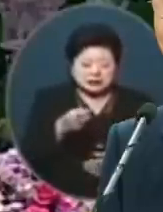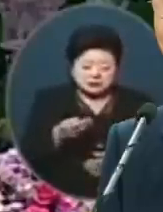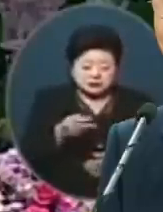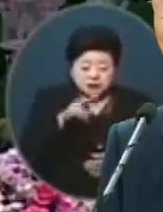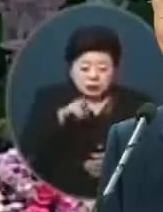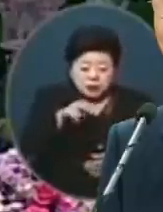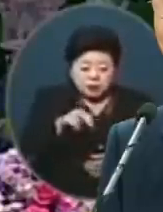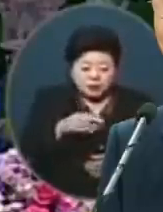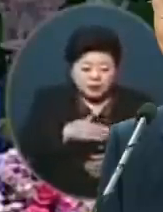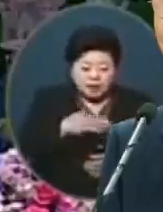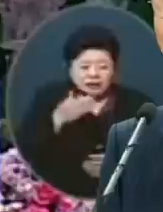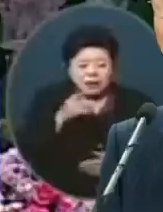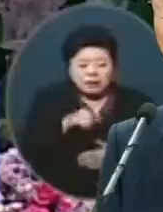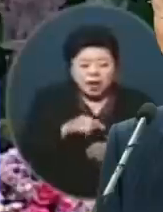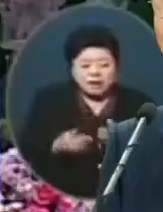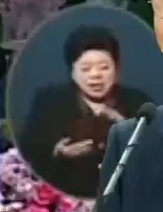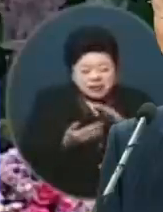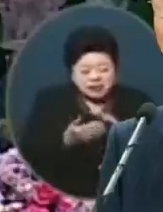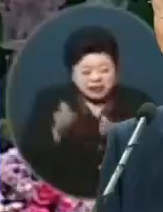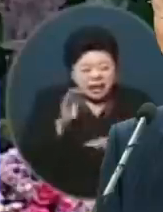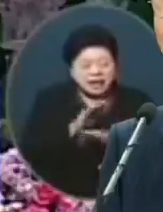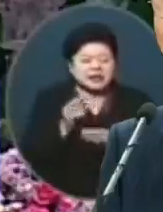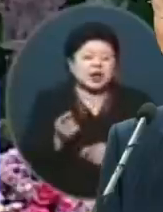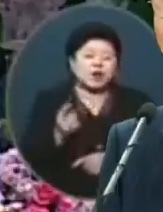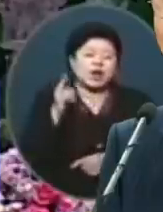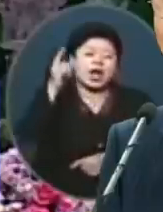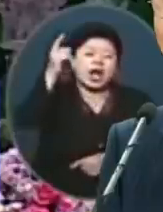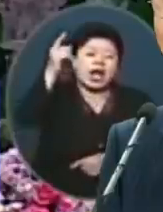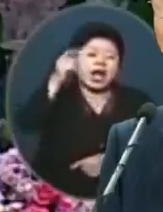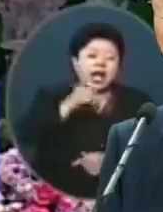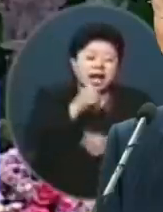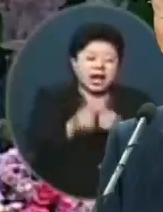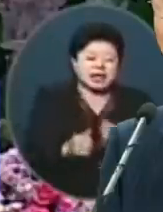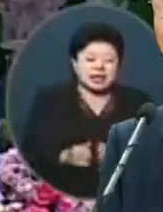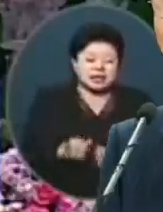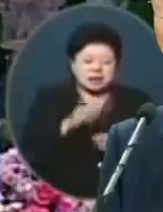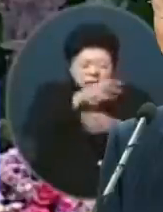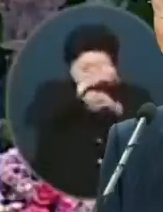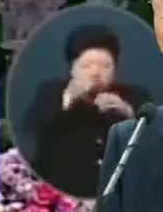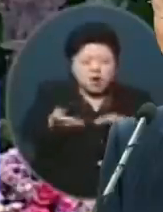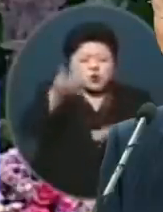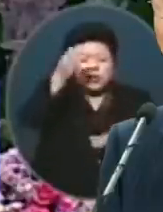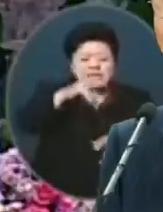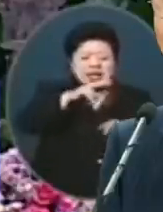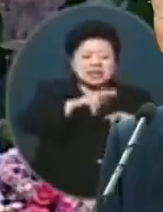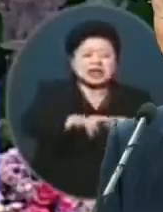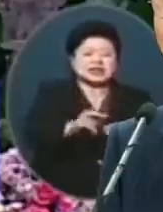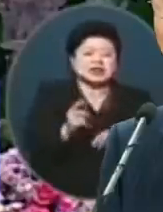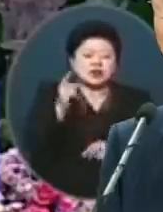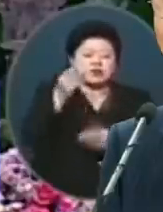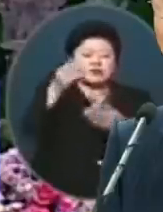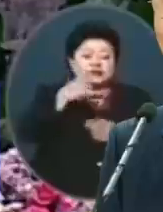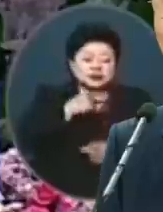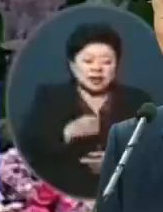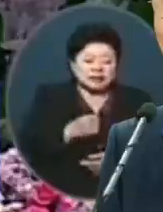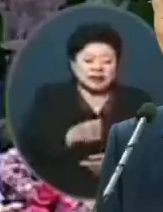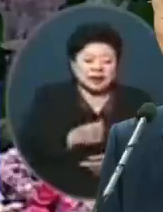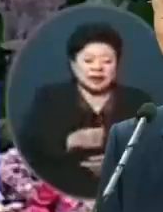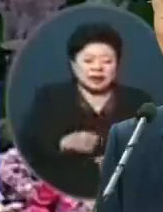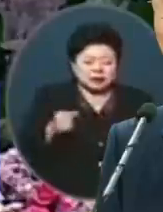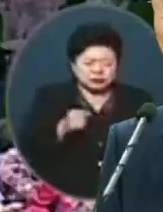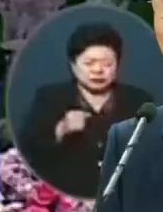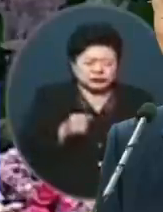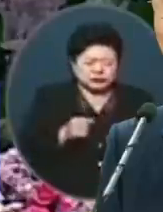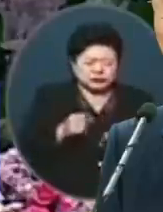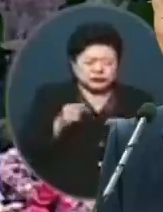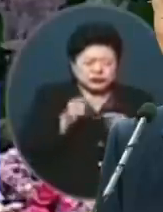14절에 내가 내 마음에 이르기를 내가 하늘에 올라 하나님의 뭇별 위에 내 자리를 높이리라 내가 북극 지표의